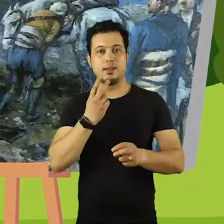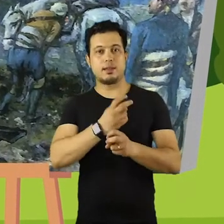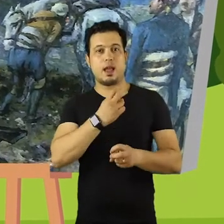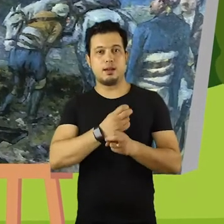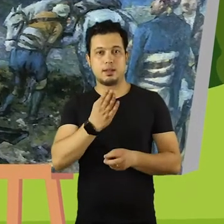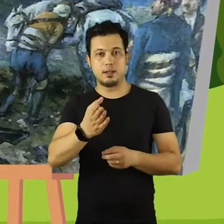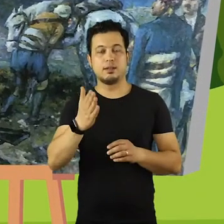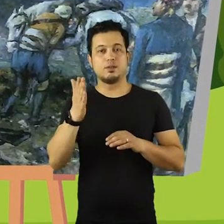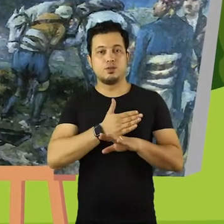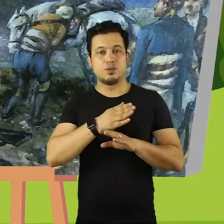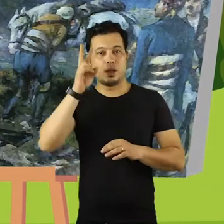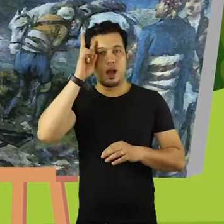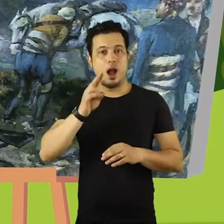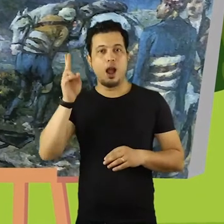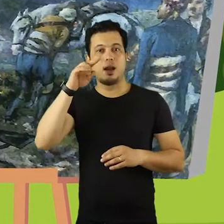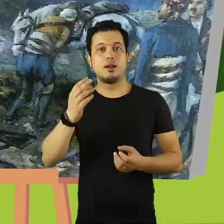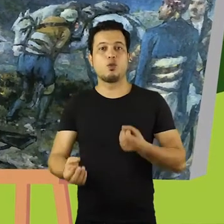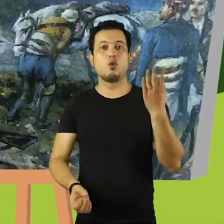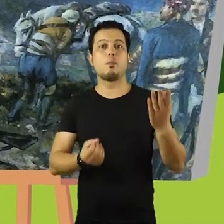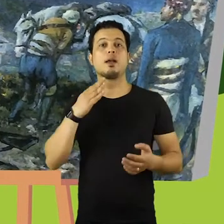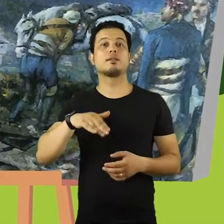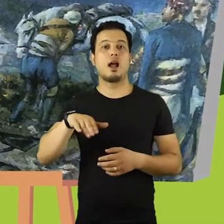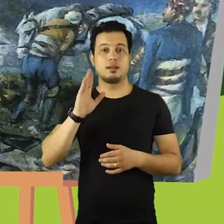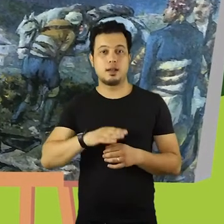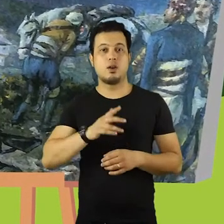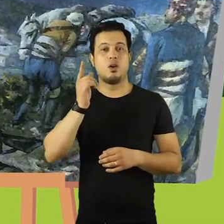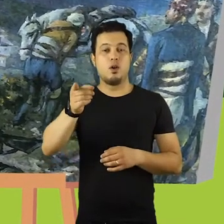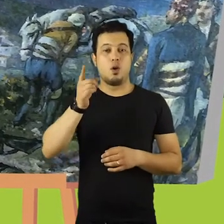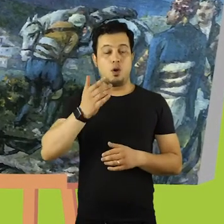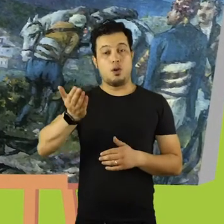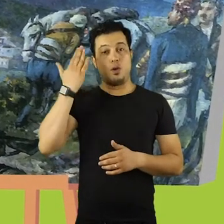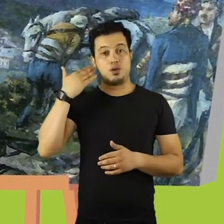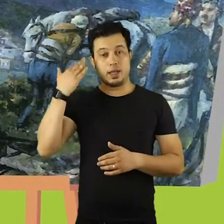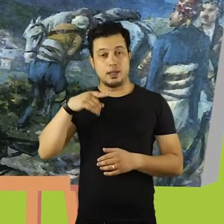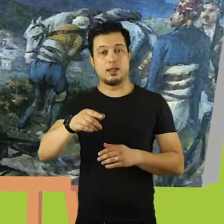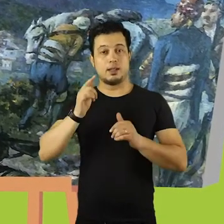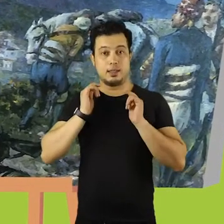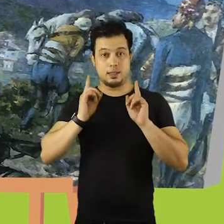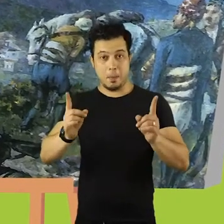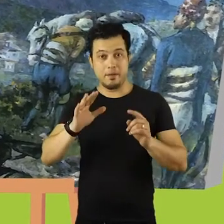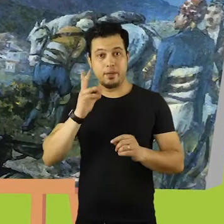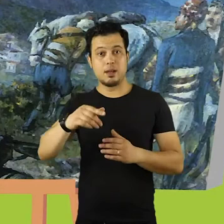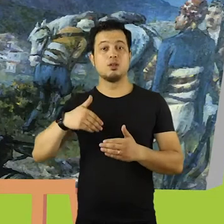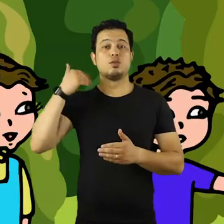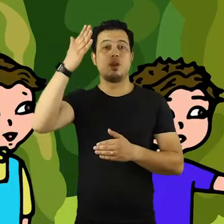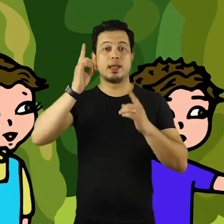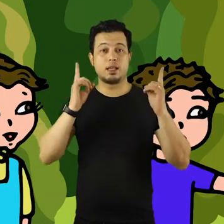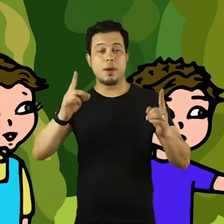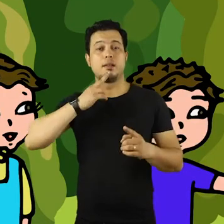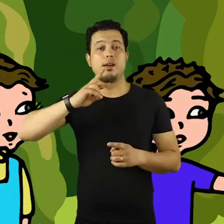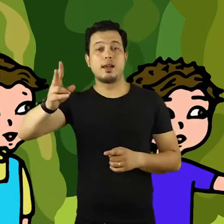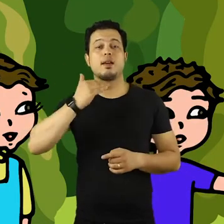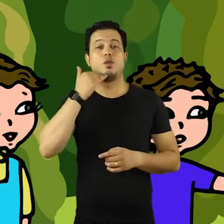tehlikeli. Çünkü hayal kurmazlarsa ne onların zamanında ne de bizim zamanımızda renkler olur."